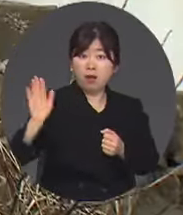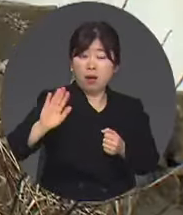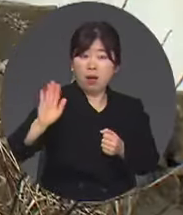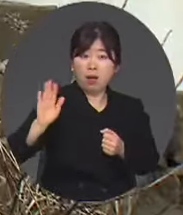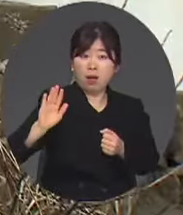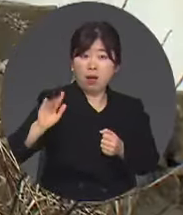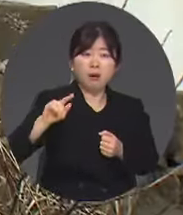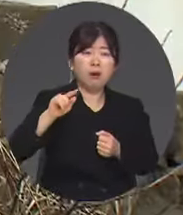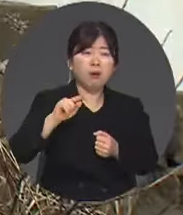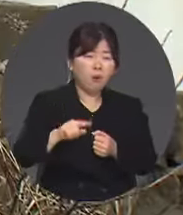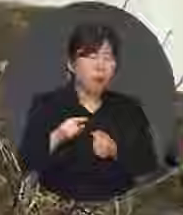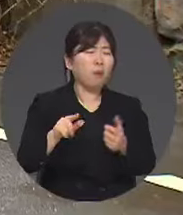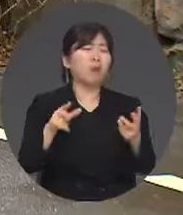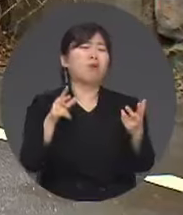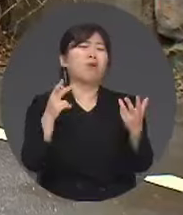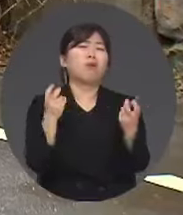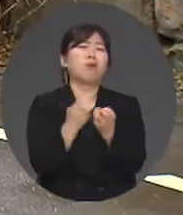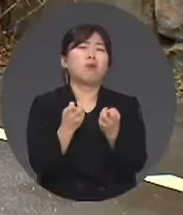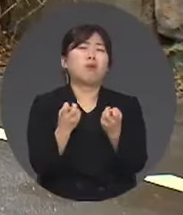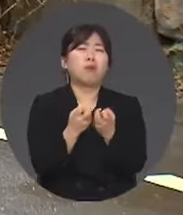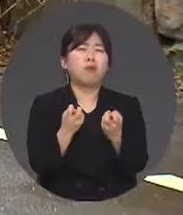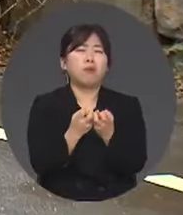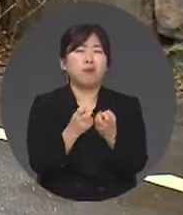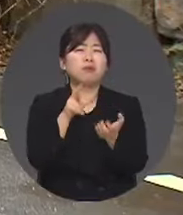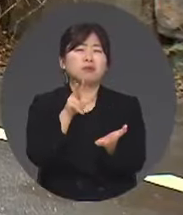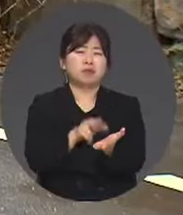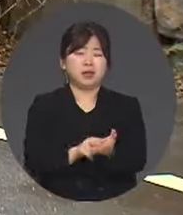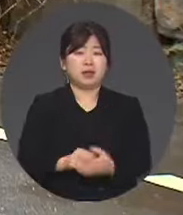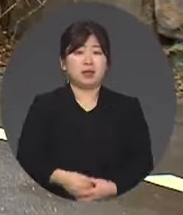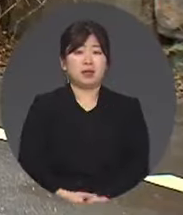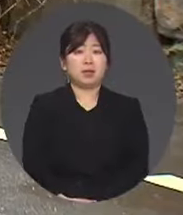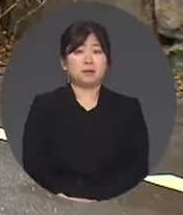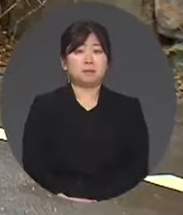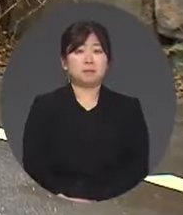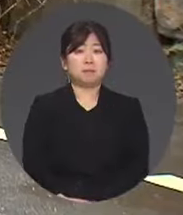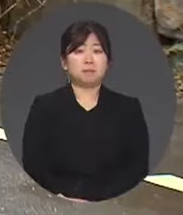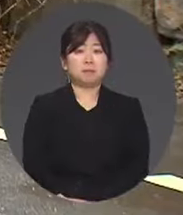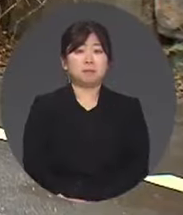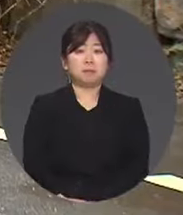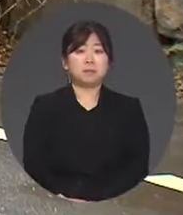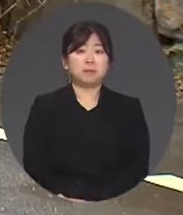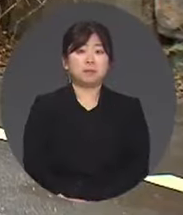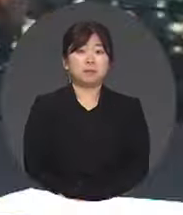소극적인 문화 때문에 빛을 잃고 있습니다. MBC 뉴스 이종서입니다.